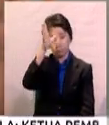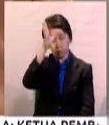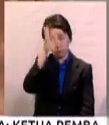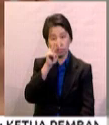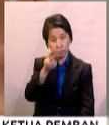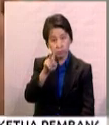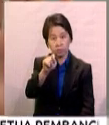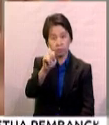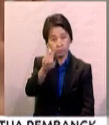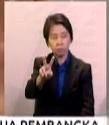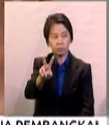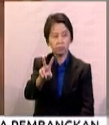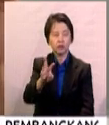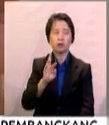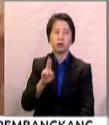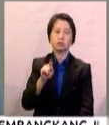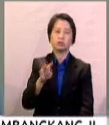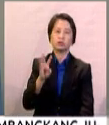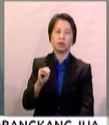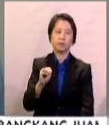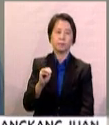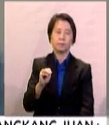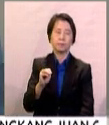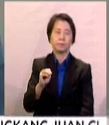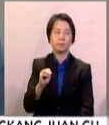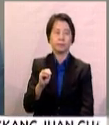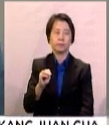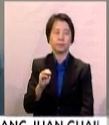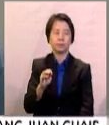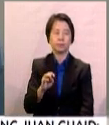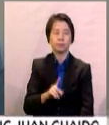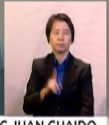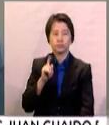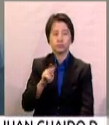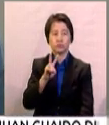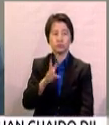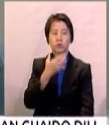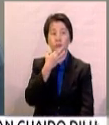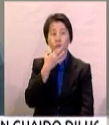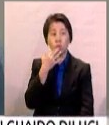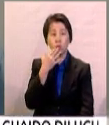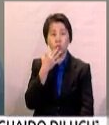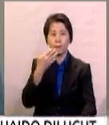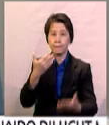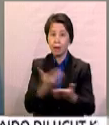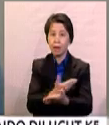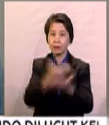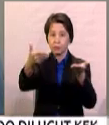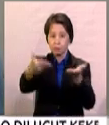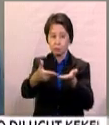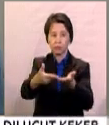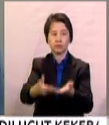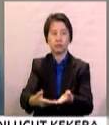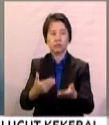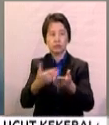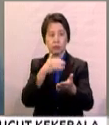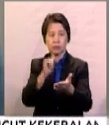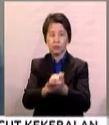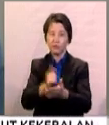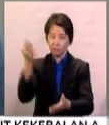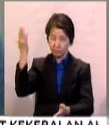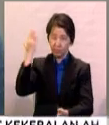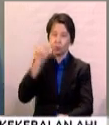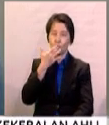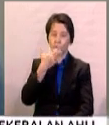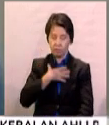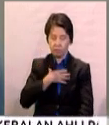tengok TV, RTM lah di mana TV warna baru diperkenalkan sebelum hitam putih kan.